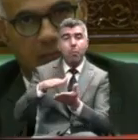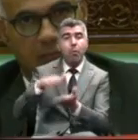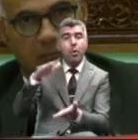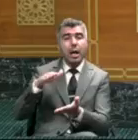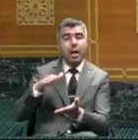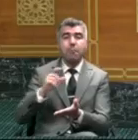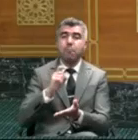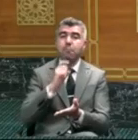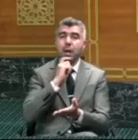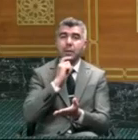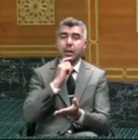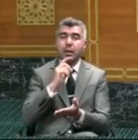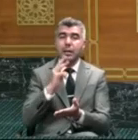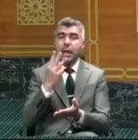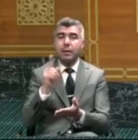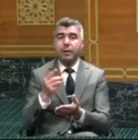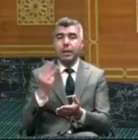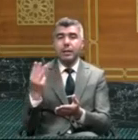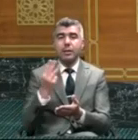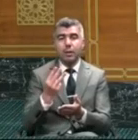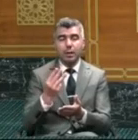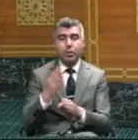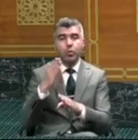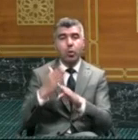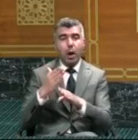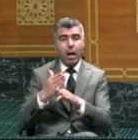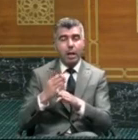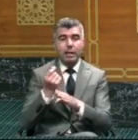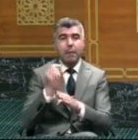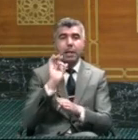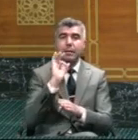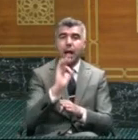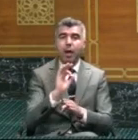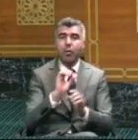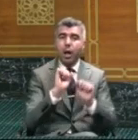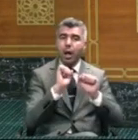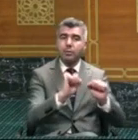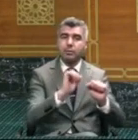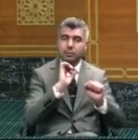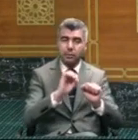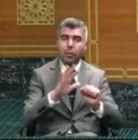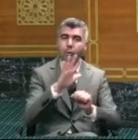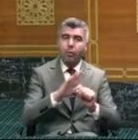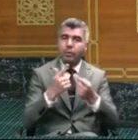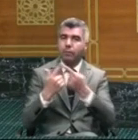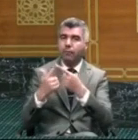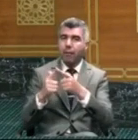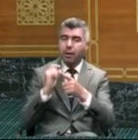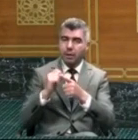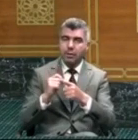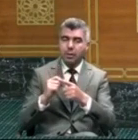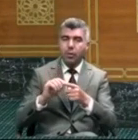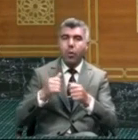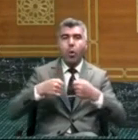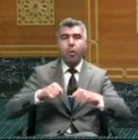في ثلاثه.33 ويبقى السكر المعهود بجميع اصنافه وتمن